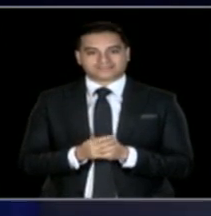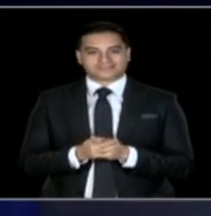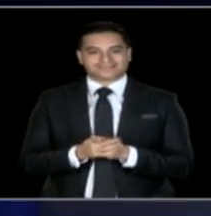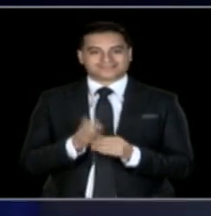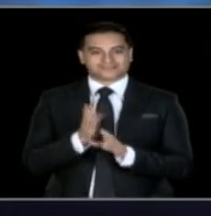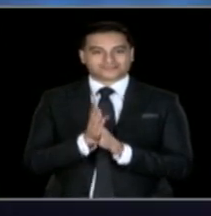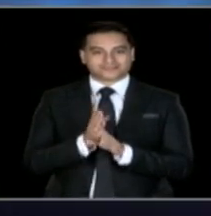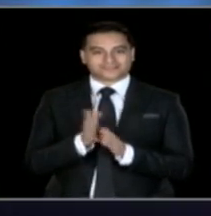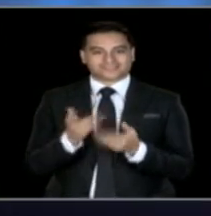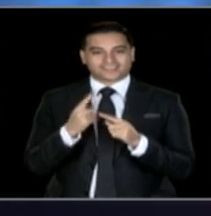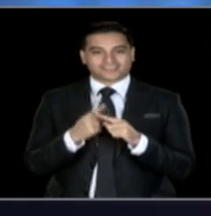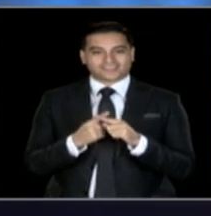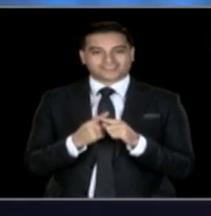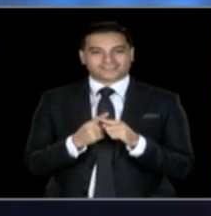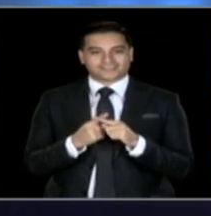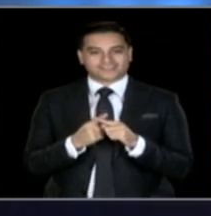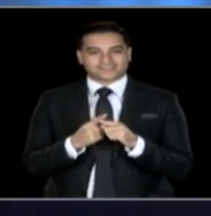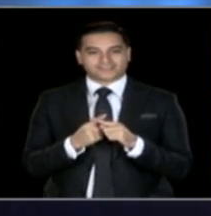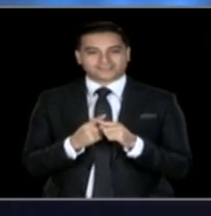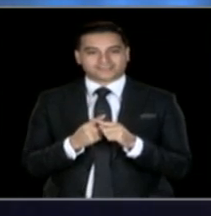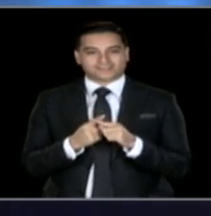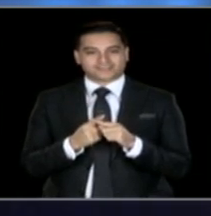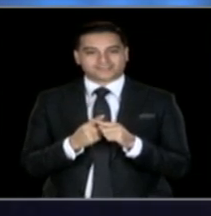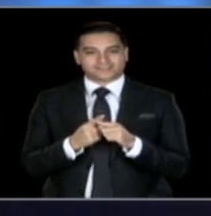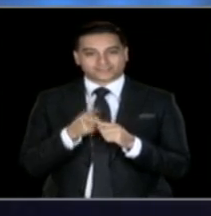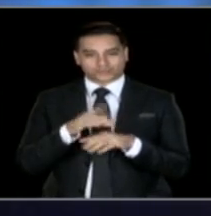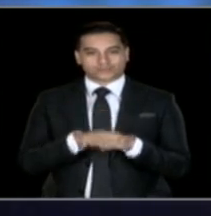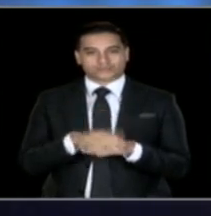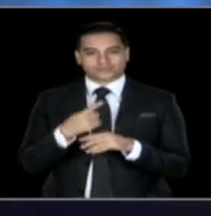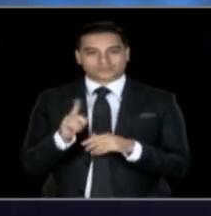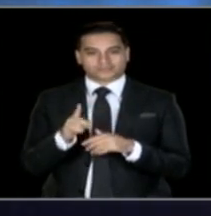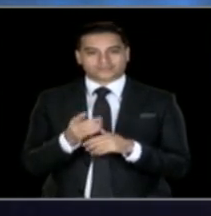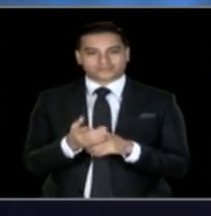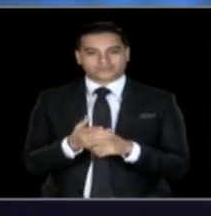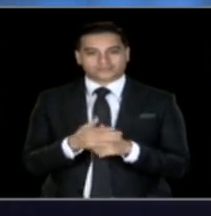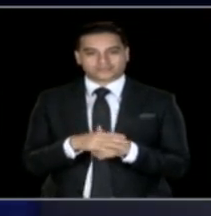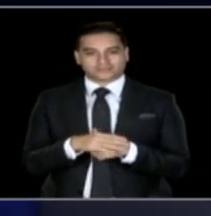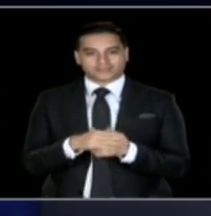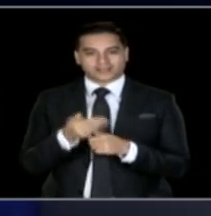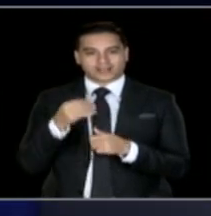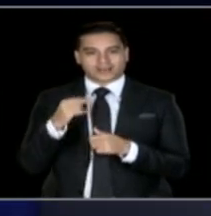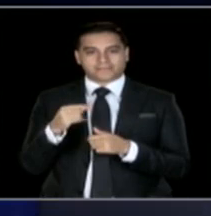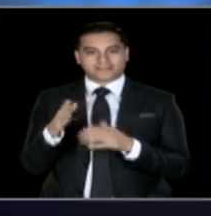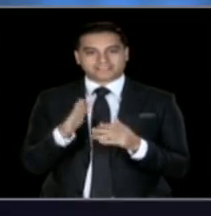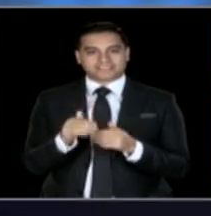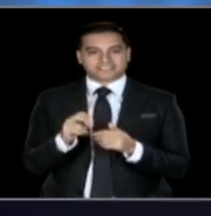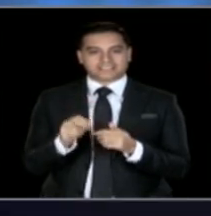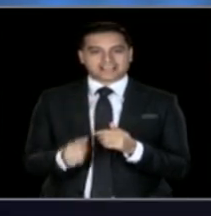ايه ده ما لحقتش؟ انا دوست. دست ولا انت دوستي؟ احمد سقا. فيلم